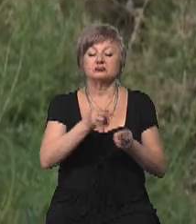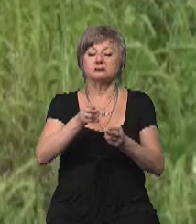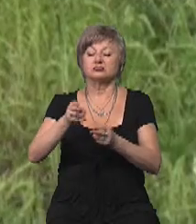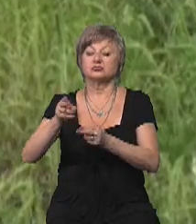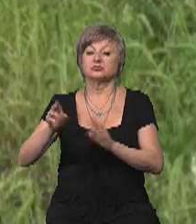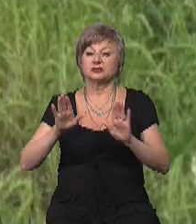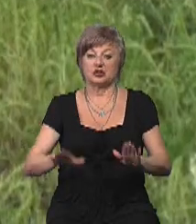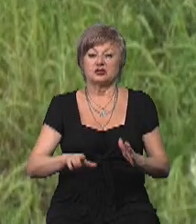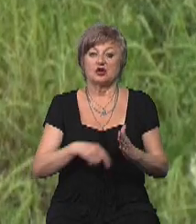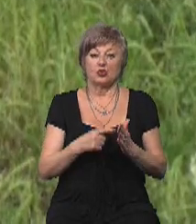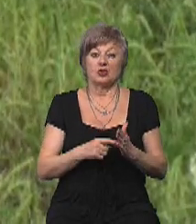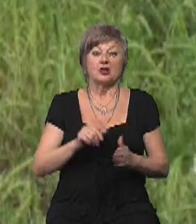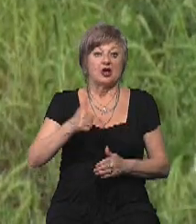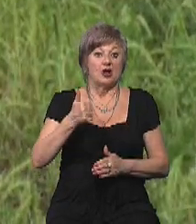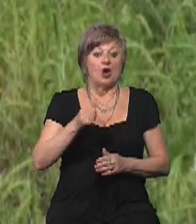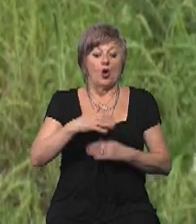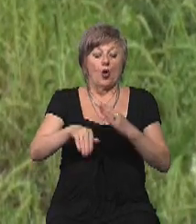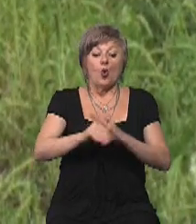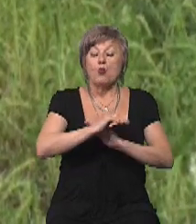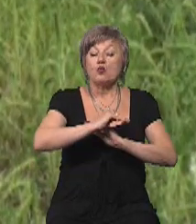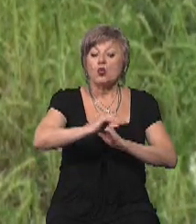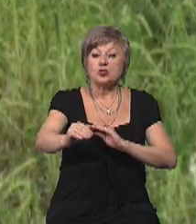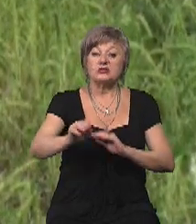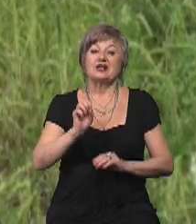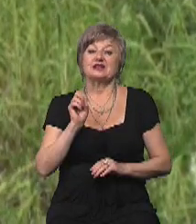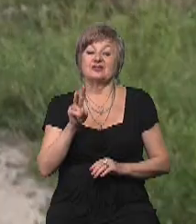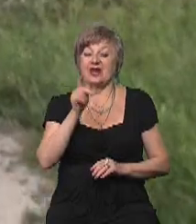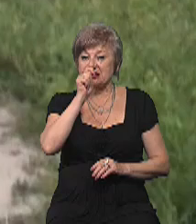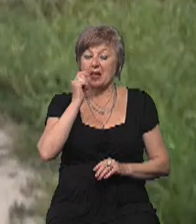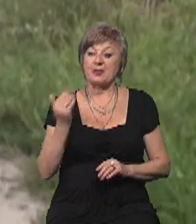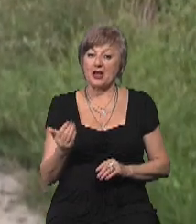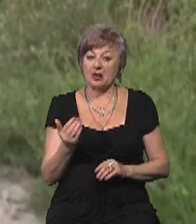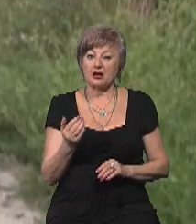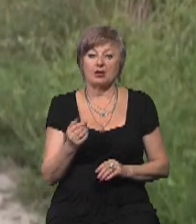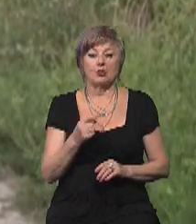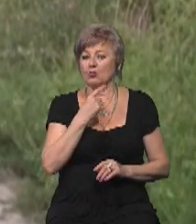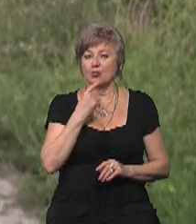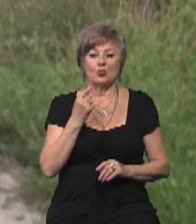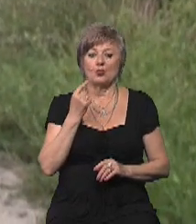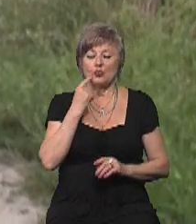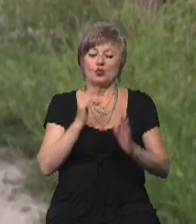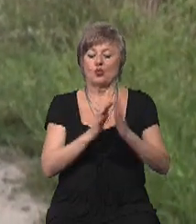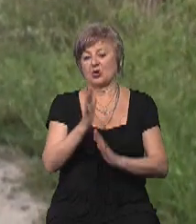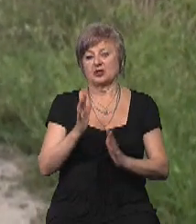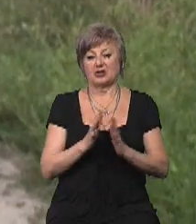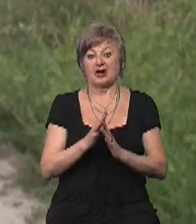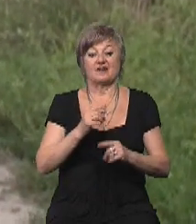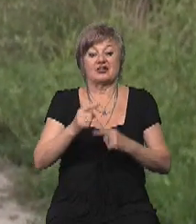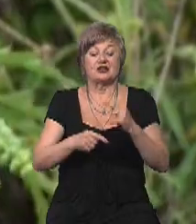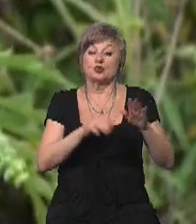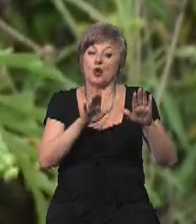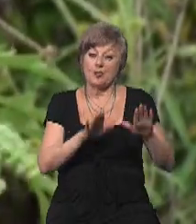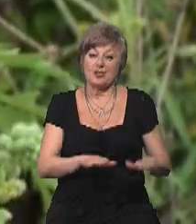міста. Спершу побували на пустирі у районі вулиці 12 квітня. Тут велика кількість амброзії. Наступна локація –